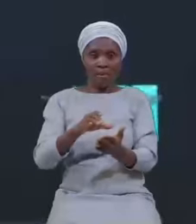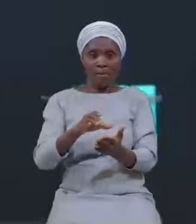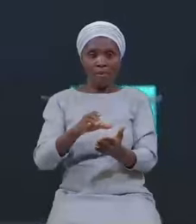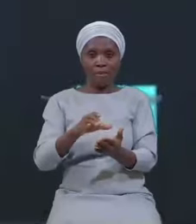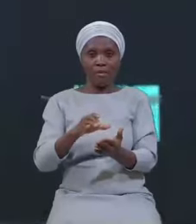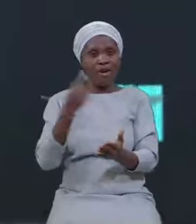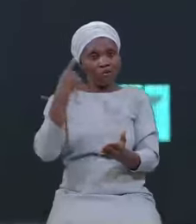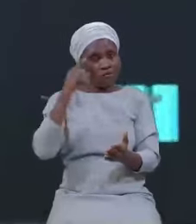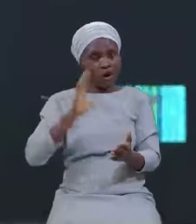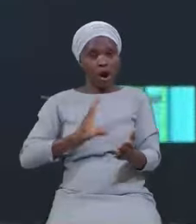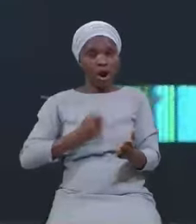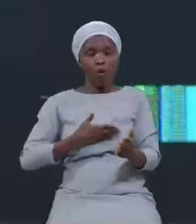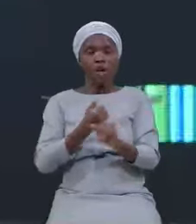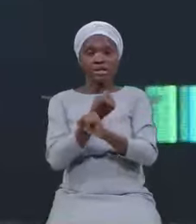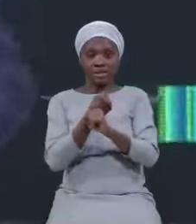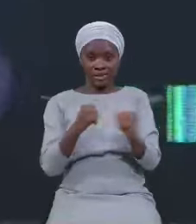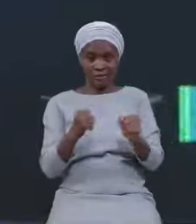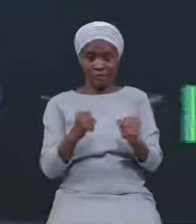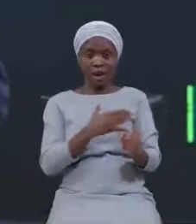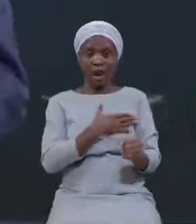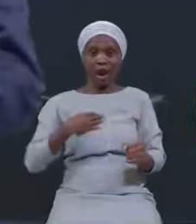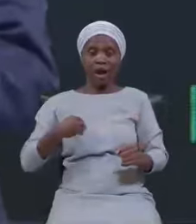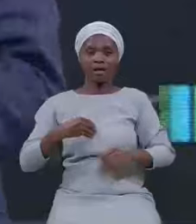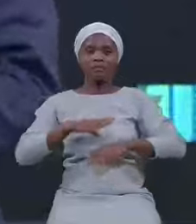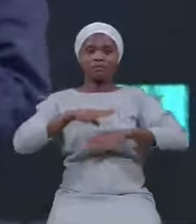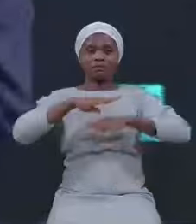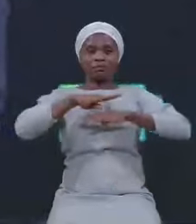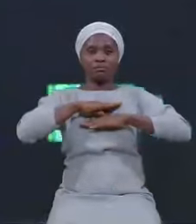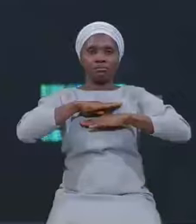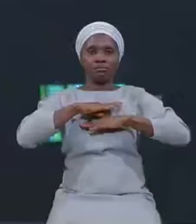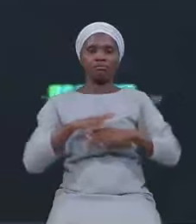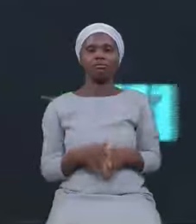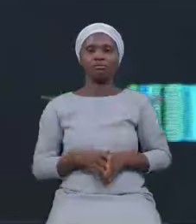salut et notre satisfaction. Nous allons voir trois points. Premièrement,